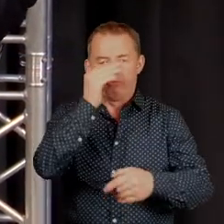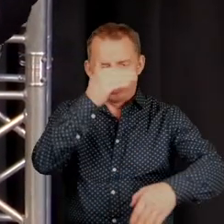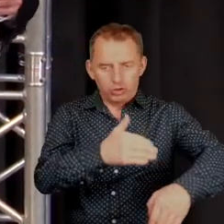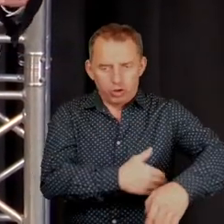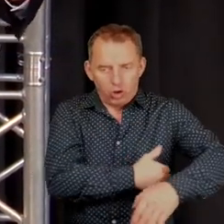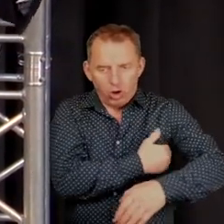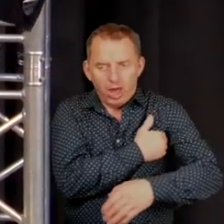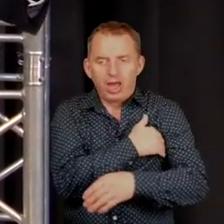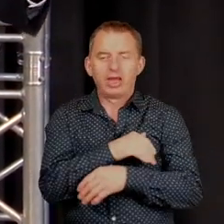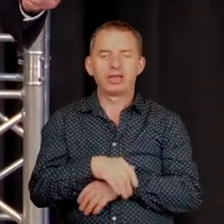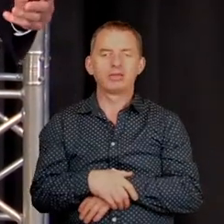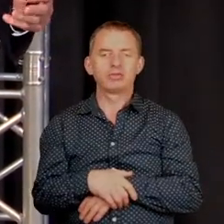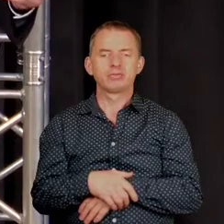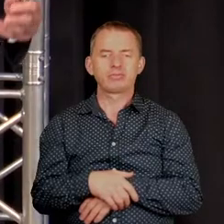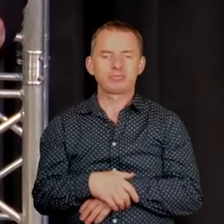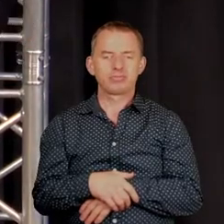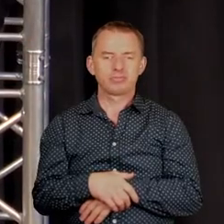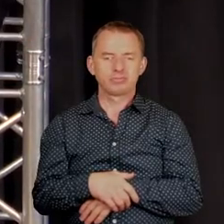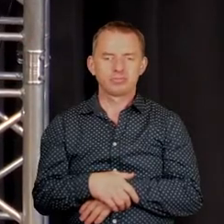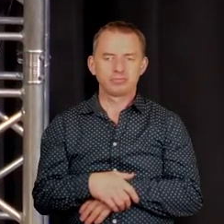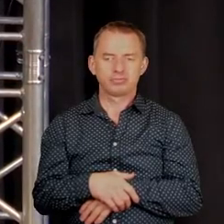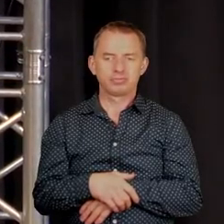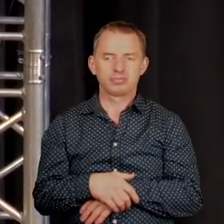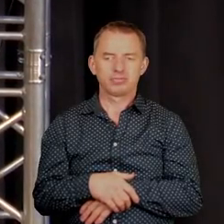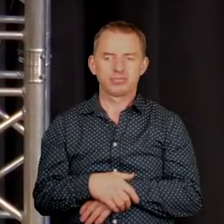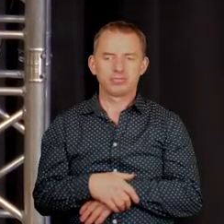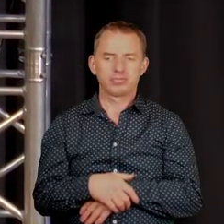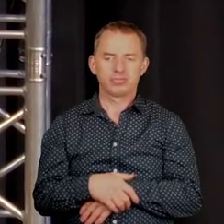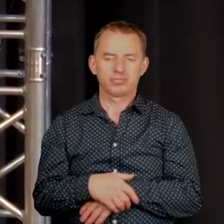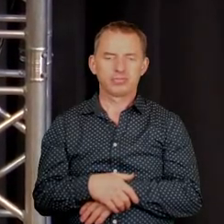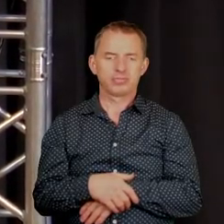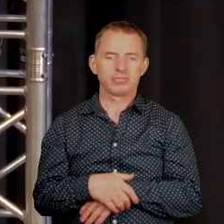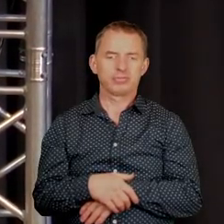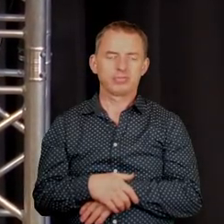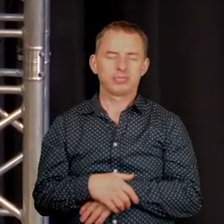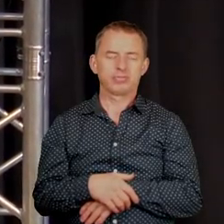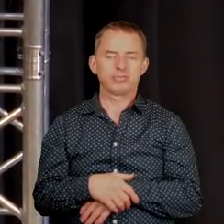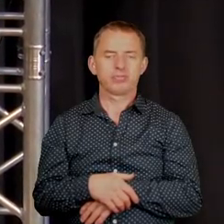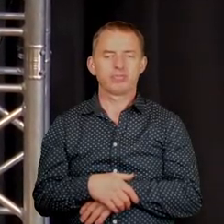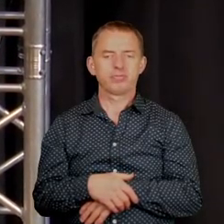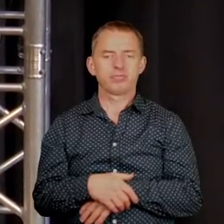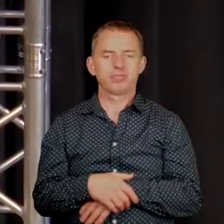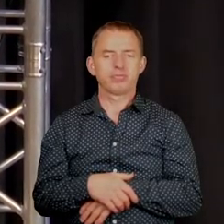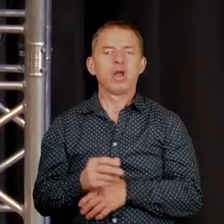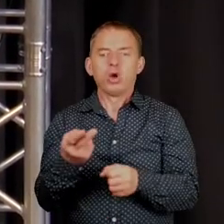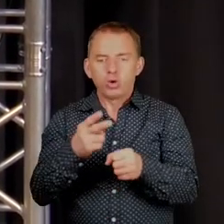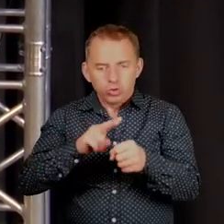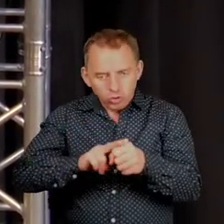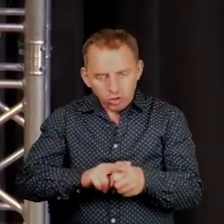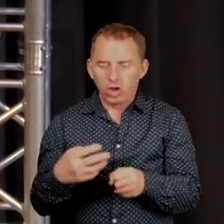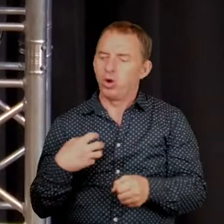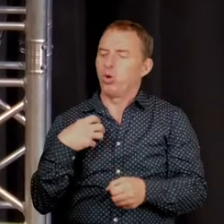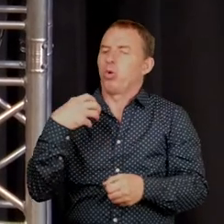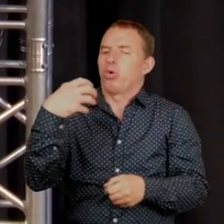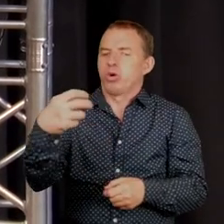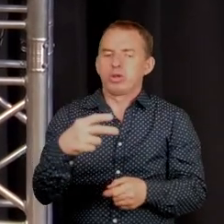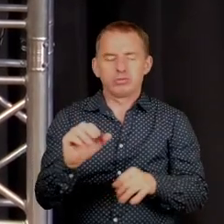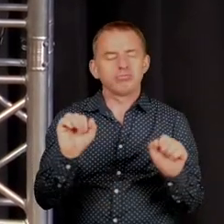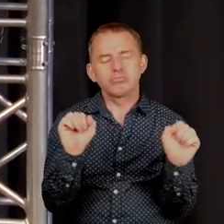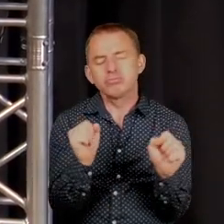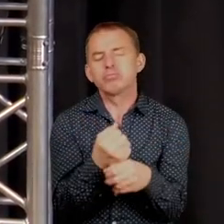were shown such gracious hospitality there and had a wonderful meal. Która ugościła nas